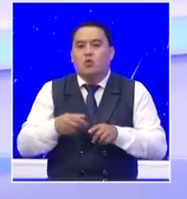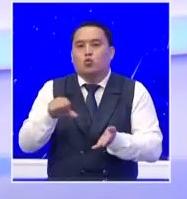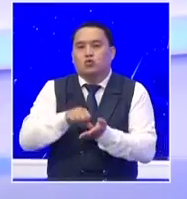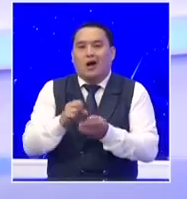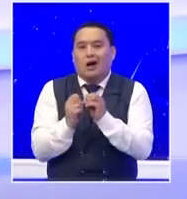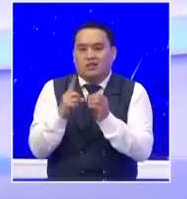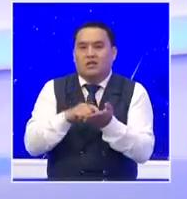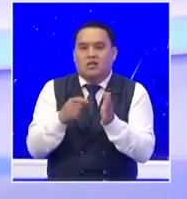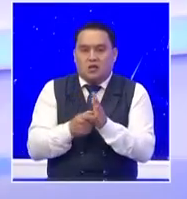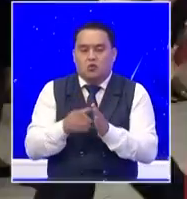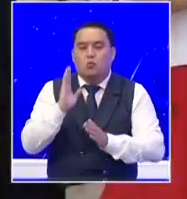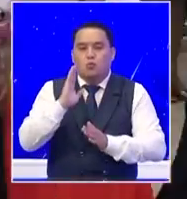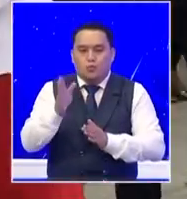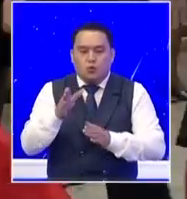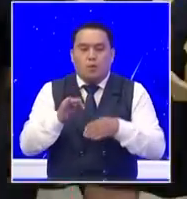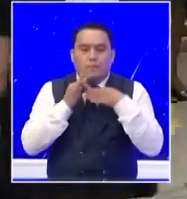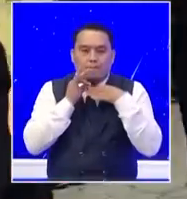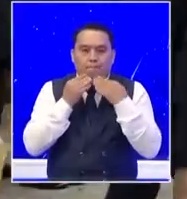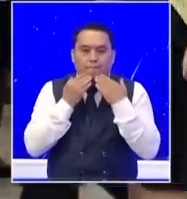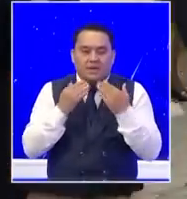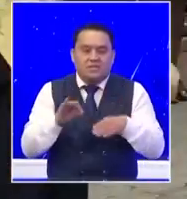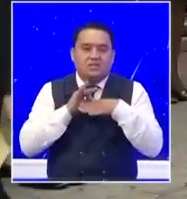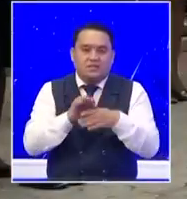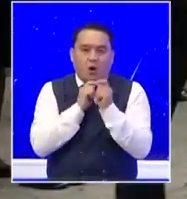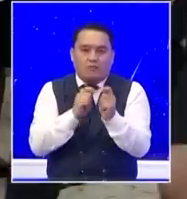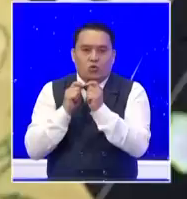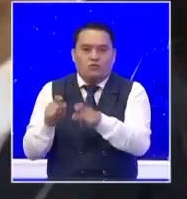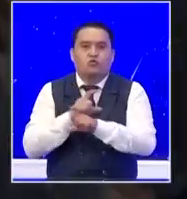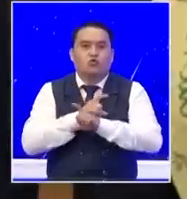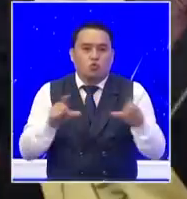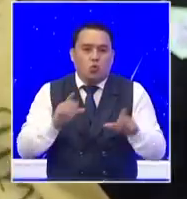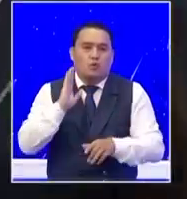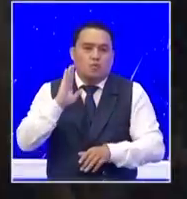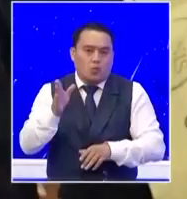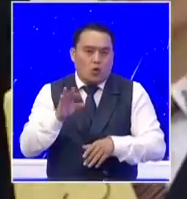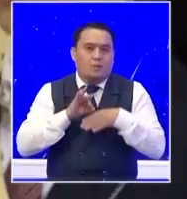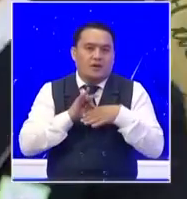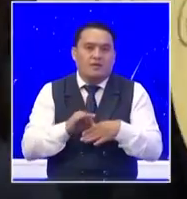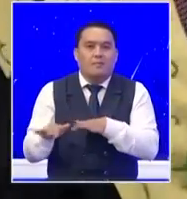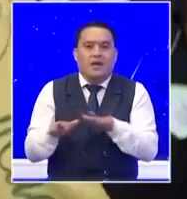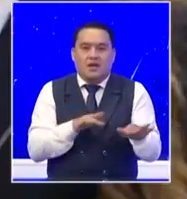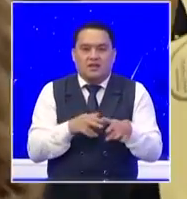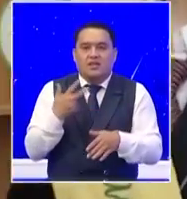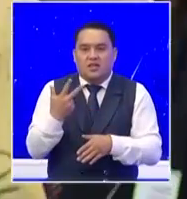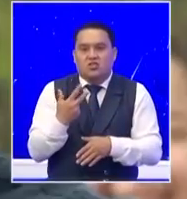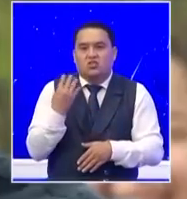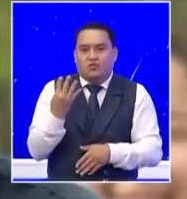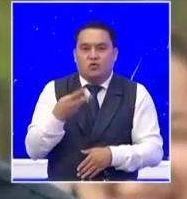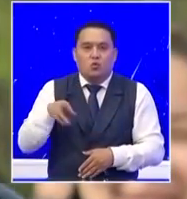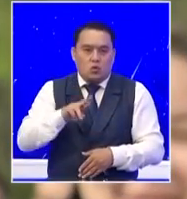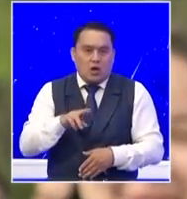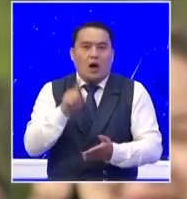учащихся 11 классов все же пройдут вручение аттестатов в стенах родной школы. Провести мероприятие планируется 3-4